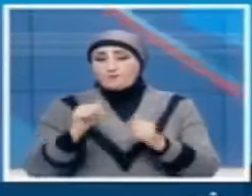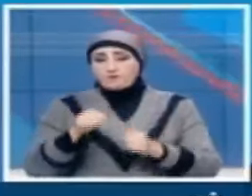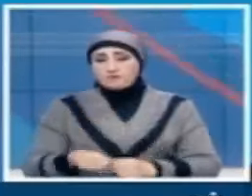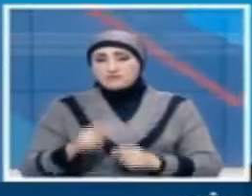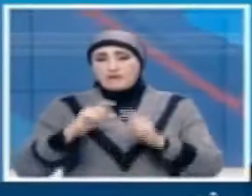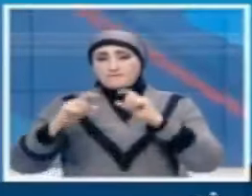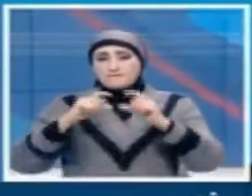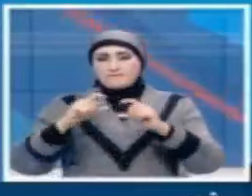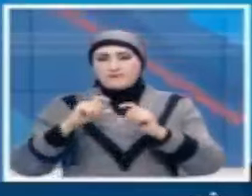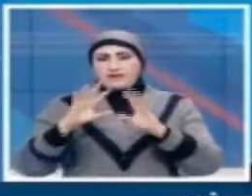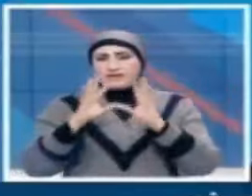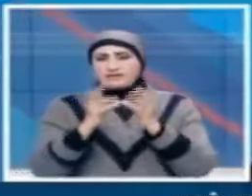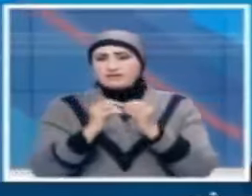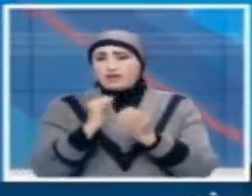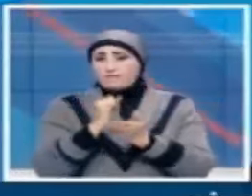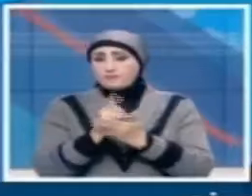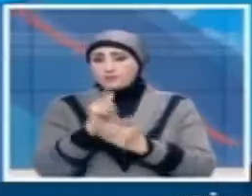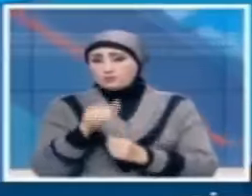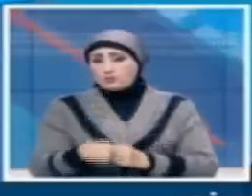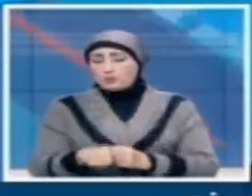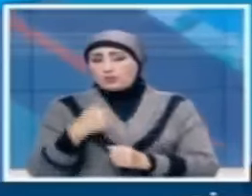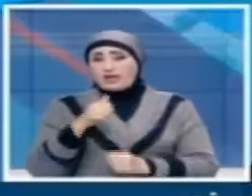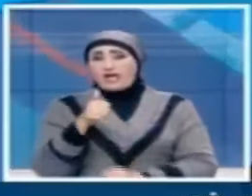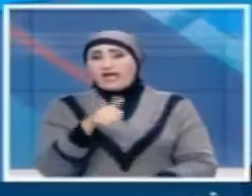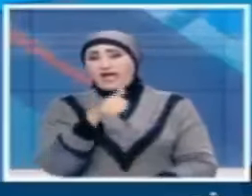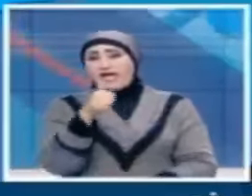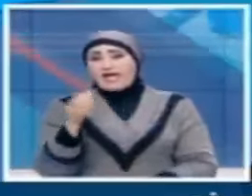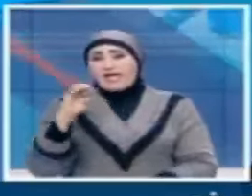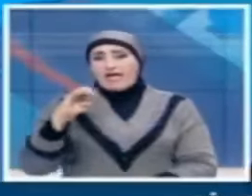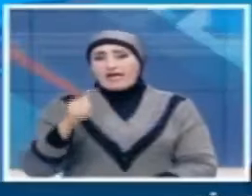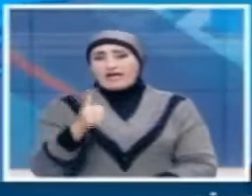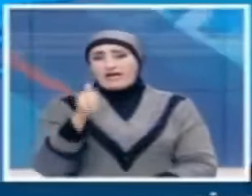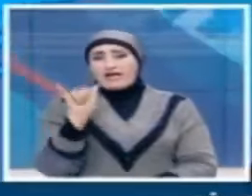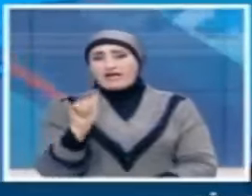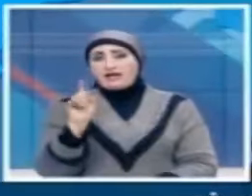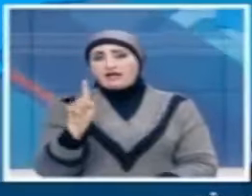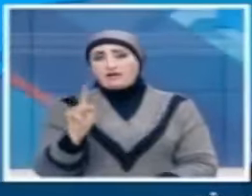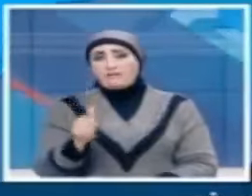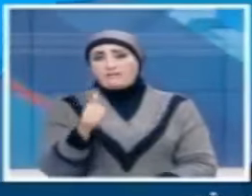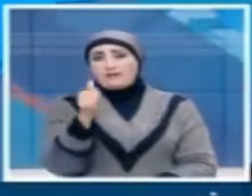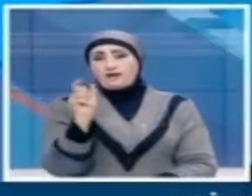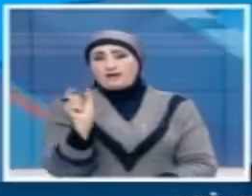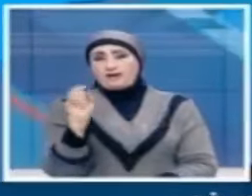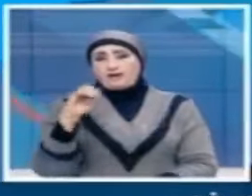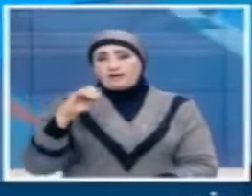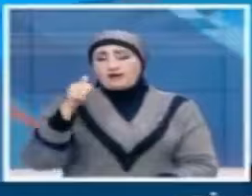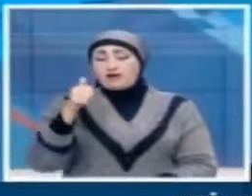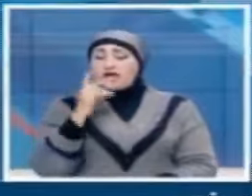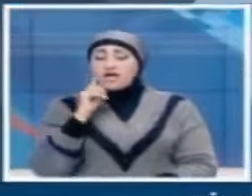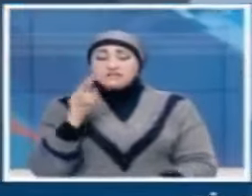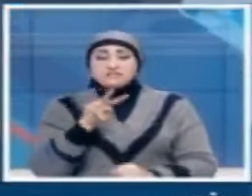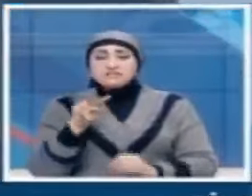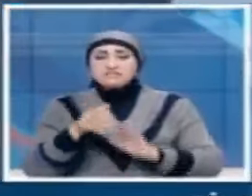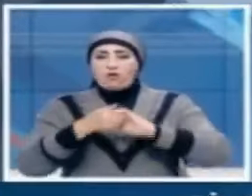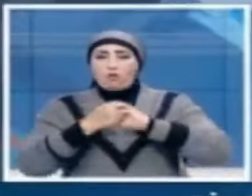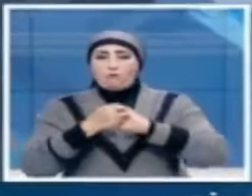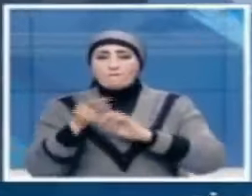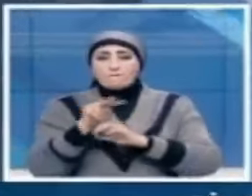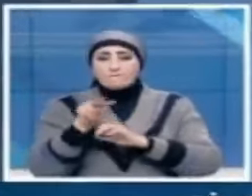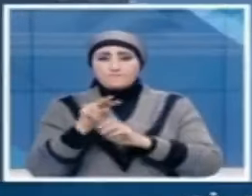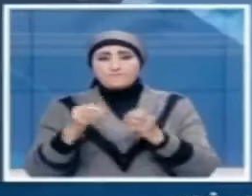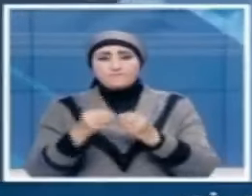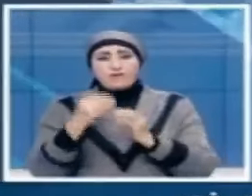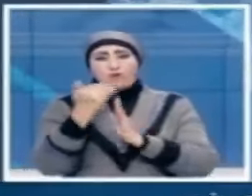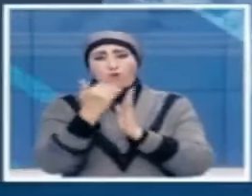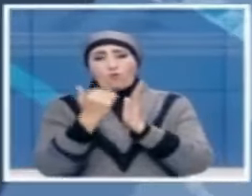البنك الدولي رئيس مجموعة البنك الدولي آجي بانجا. وخلال اللقاء بحث الجانبان سبل تعزيز التعاون المشترك